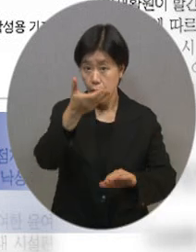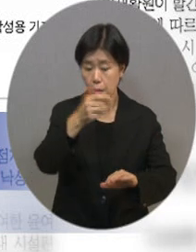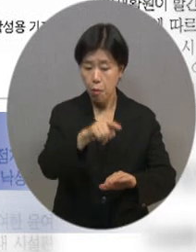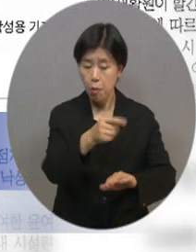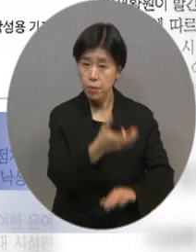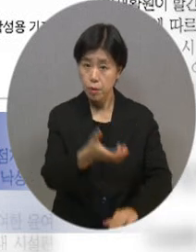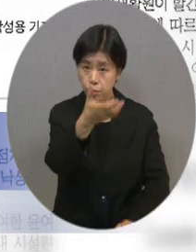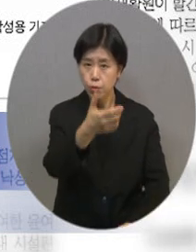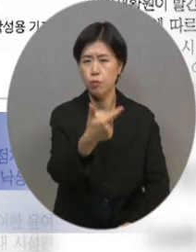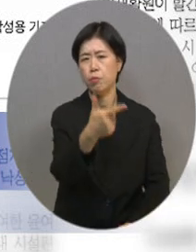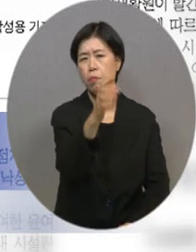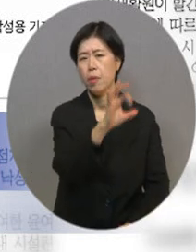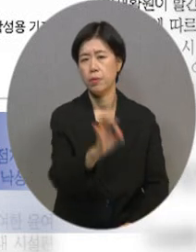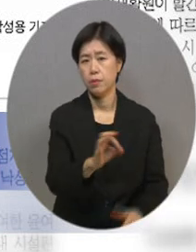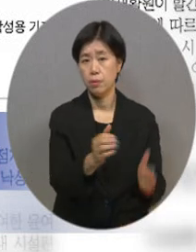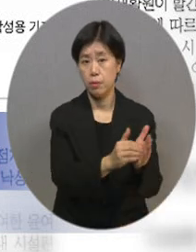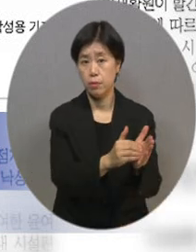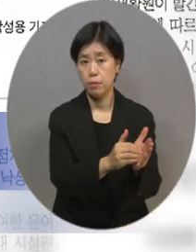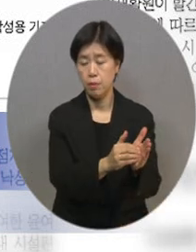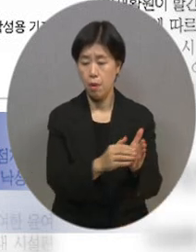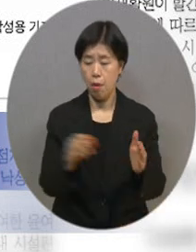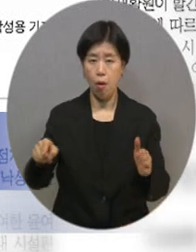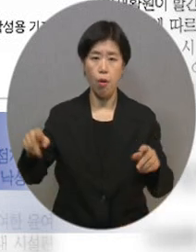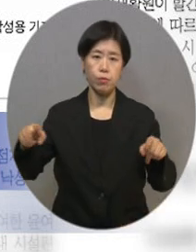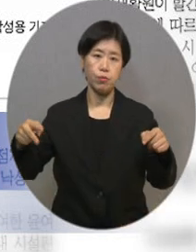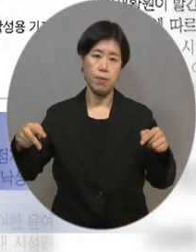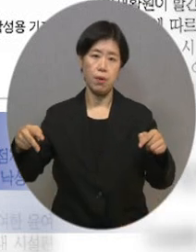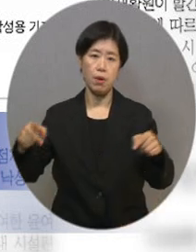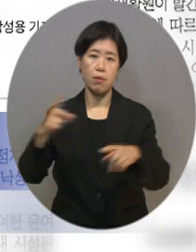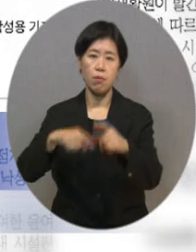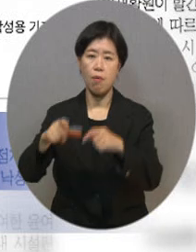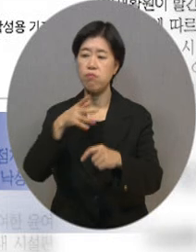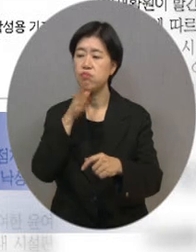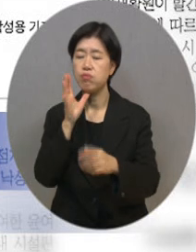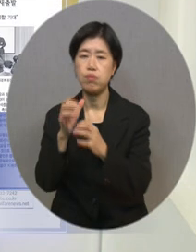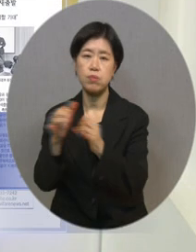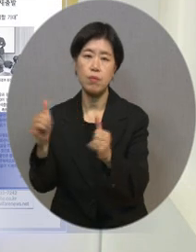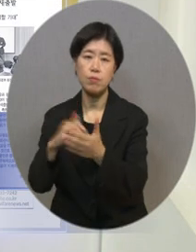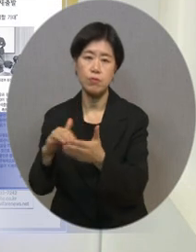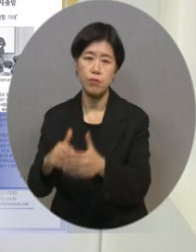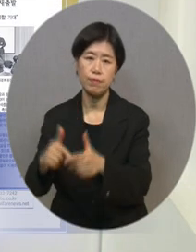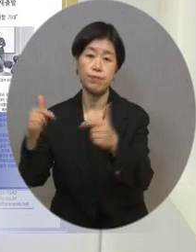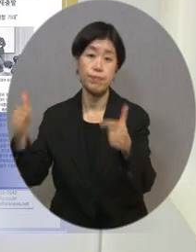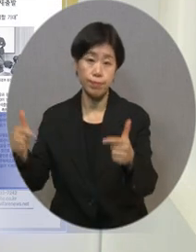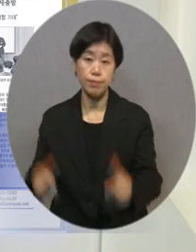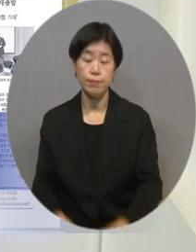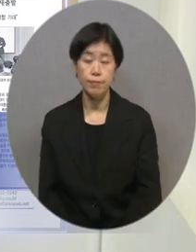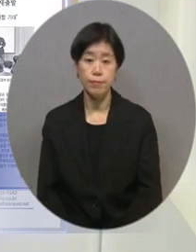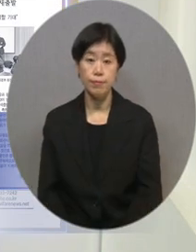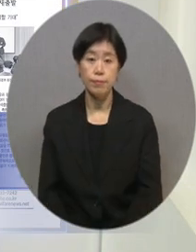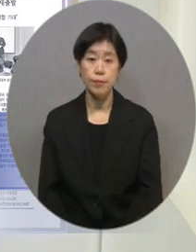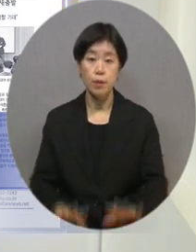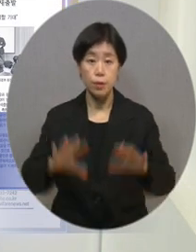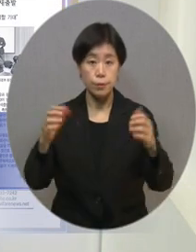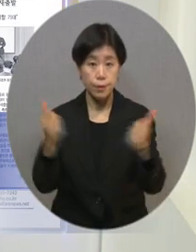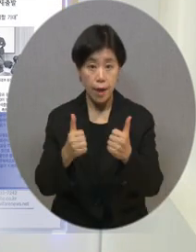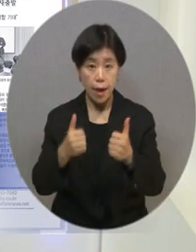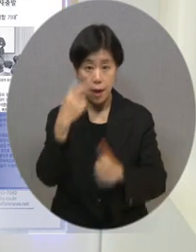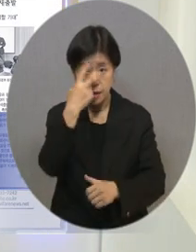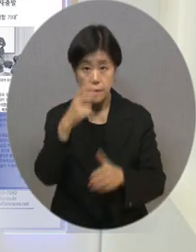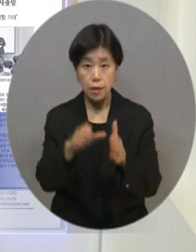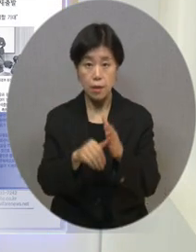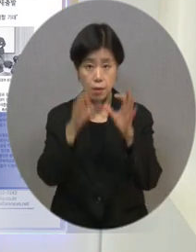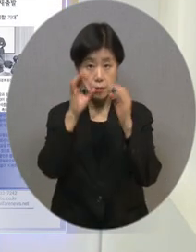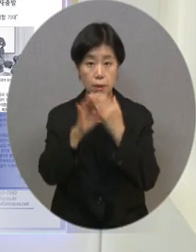증가한 비율을 볼 때 장애인은 무려 두배 이상 늘어난 것인데요 그런데 이번 국회 국정감사에서